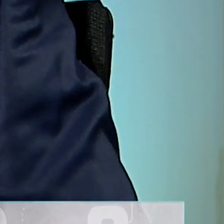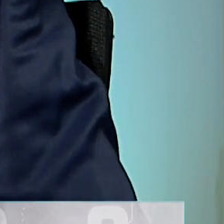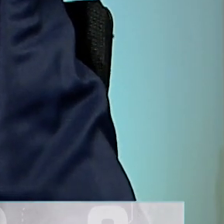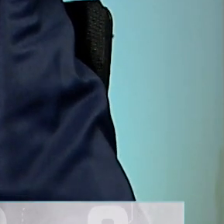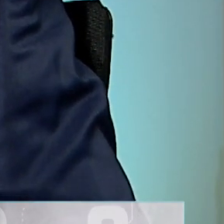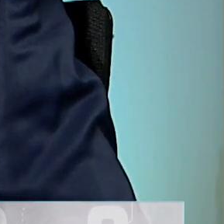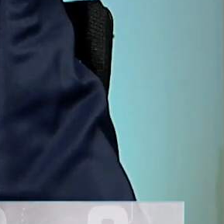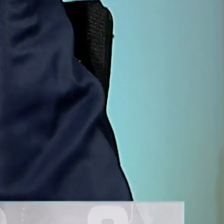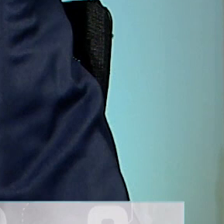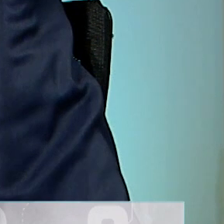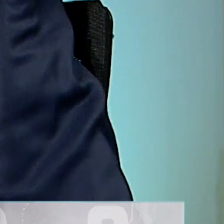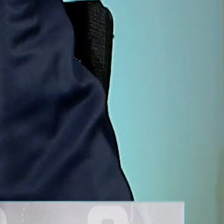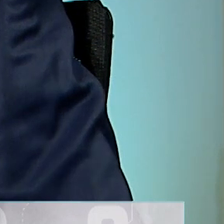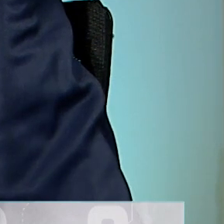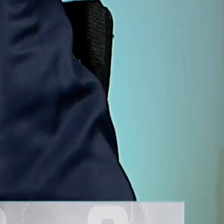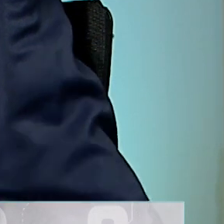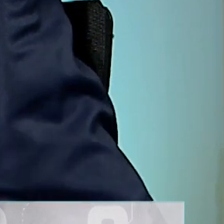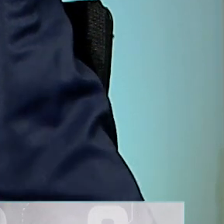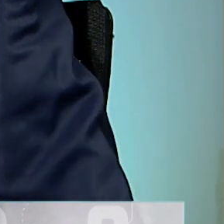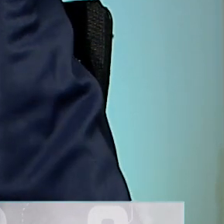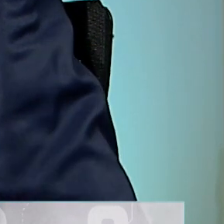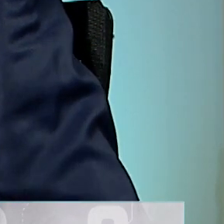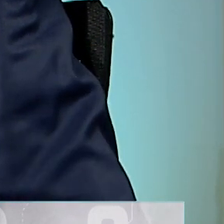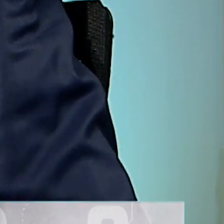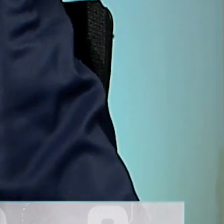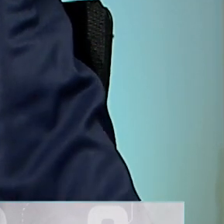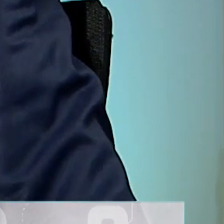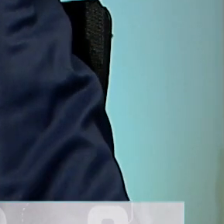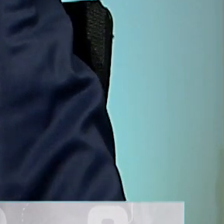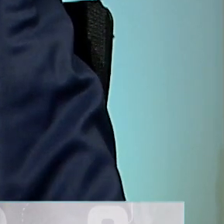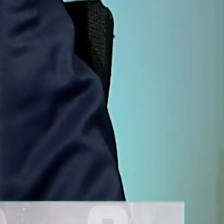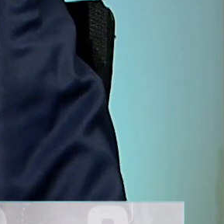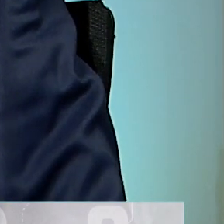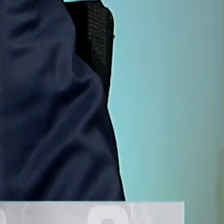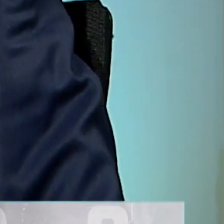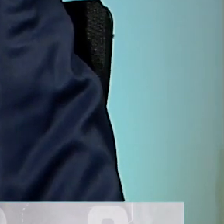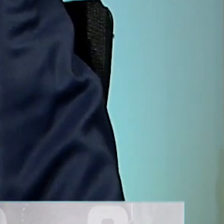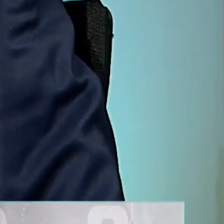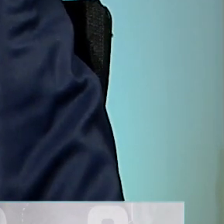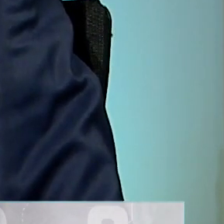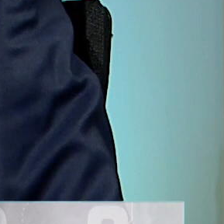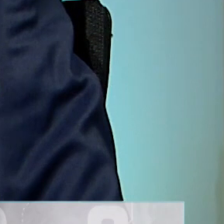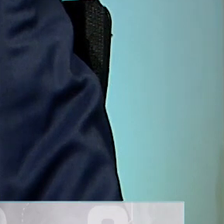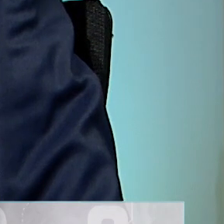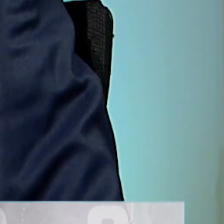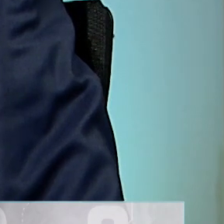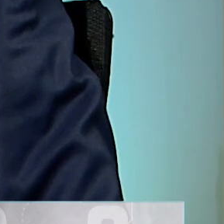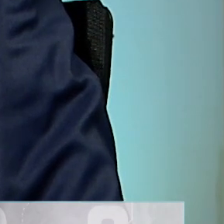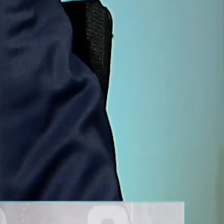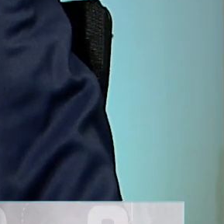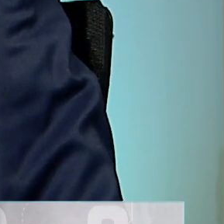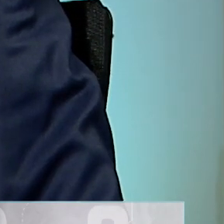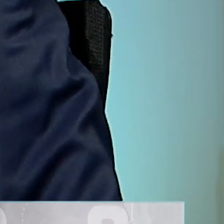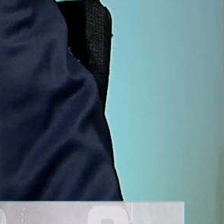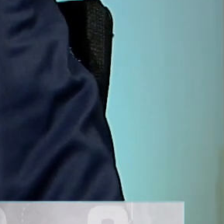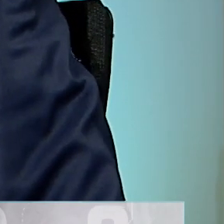de, yani Şafii kardeşlerimiz de var bizim ülkede, bu besmele her